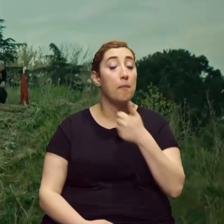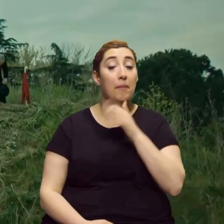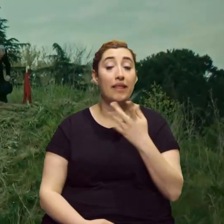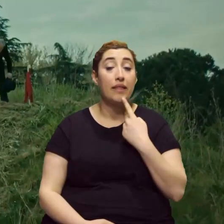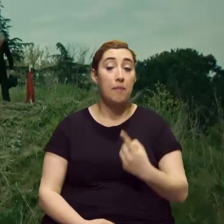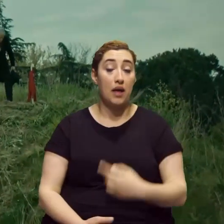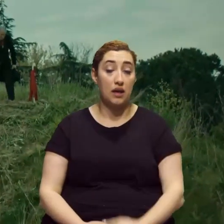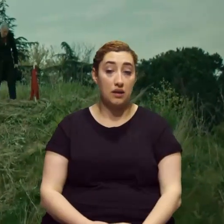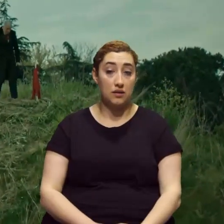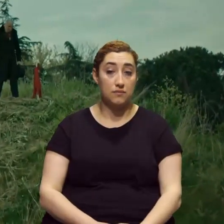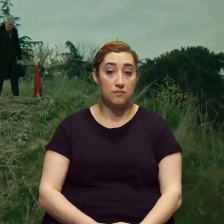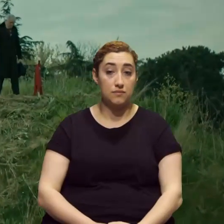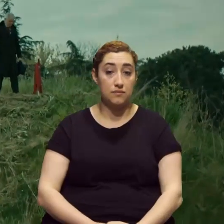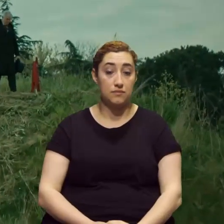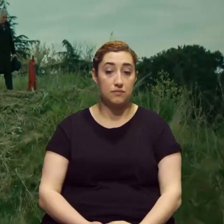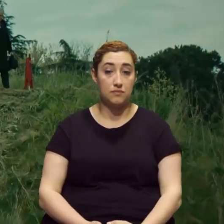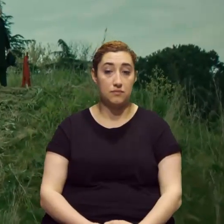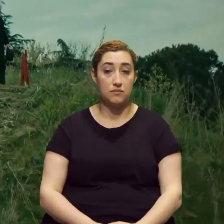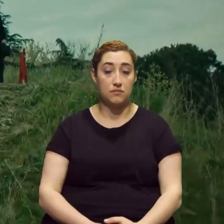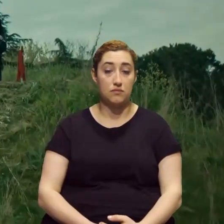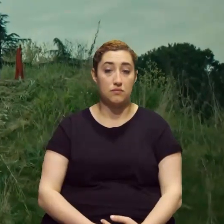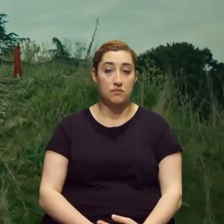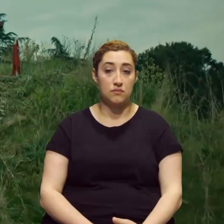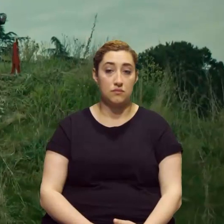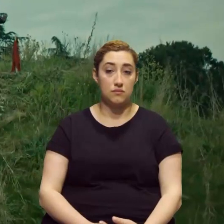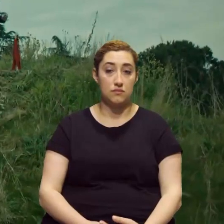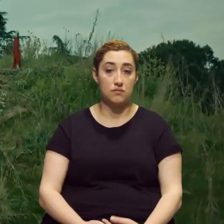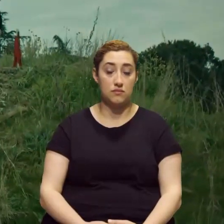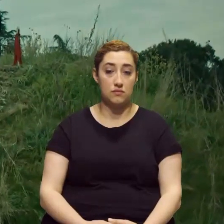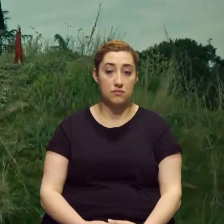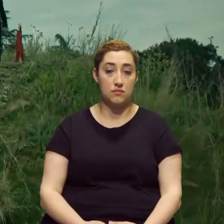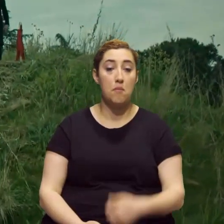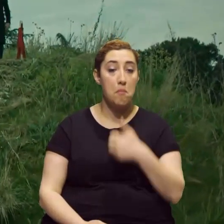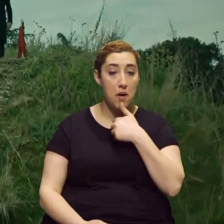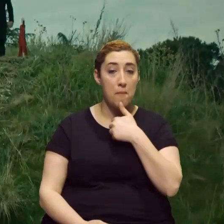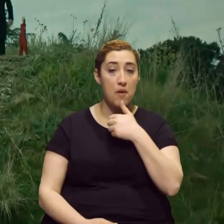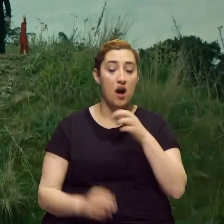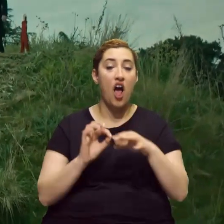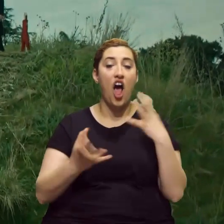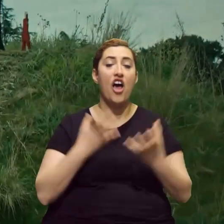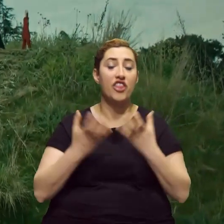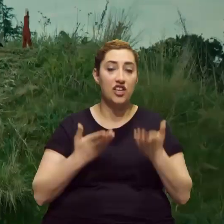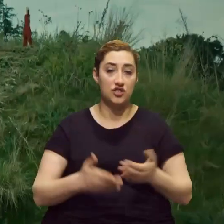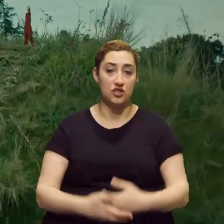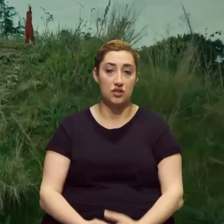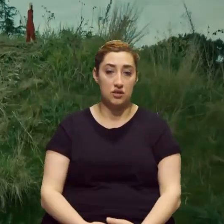Baba nedir? Çömeldiği yerden kalktı, gidiyor. Baba ateştir.